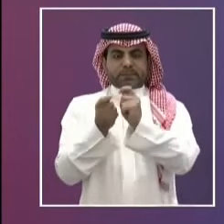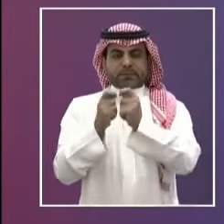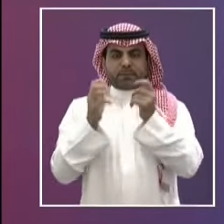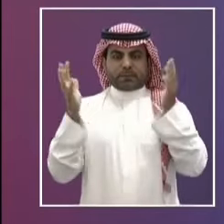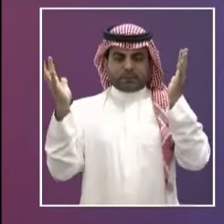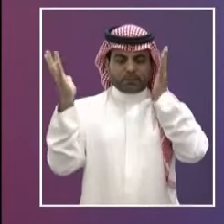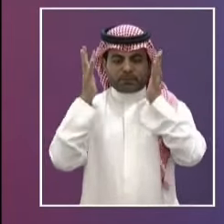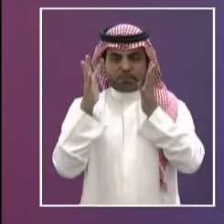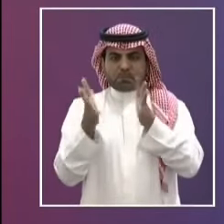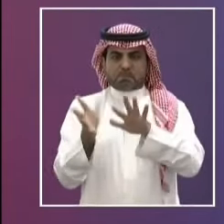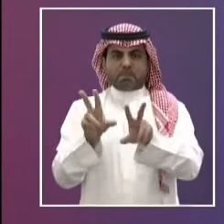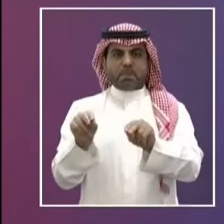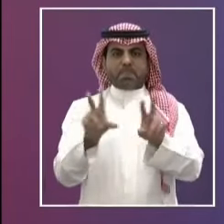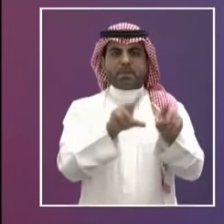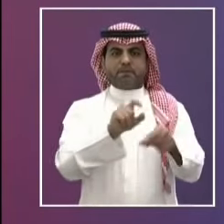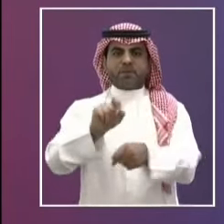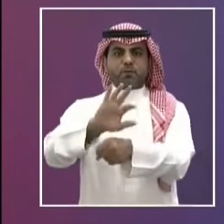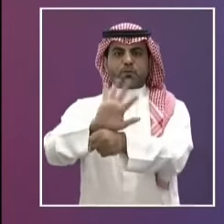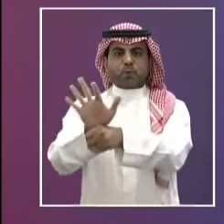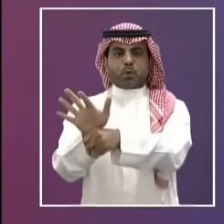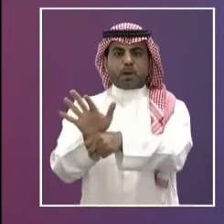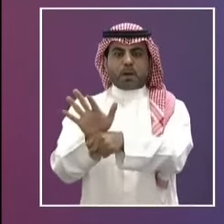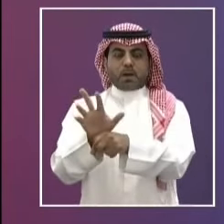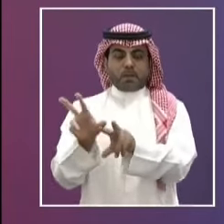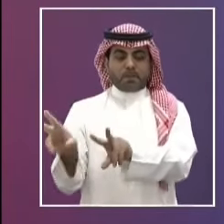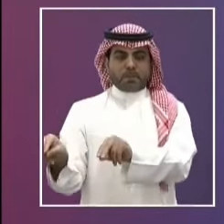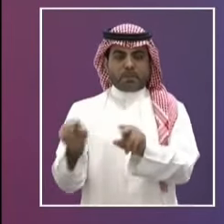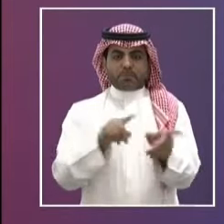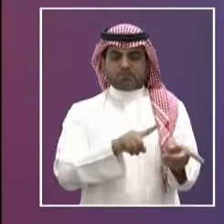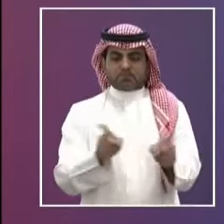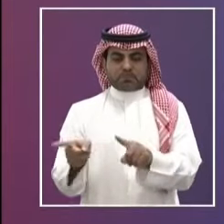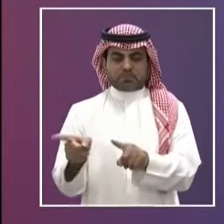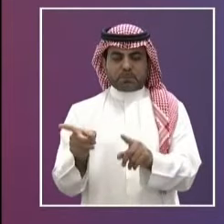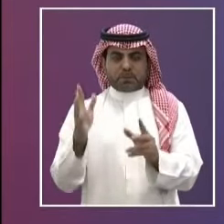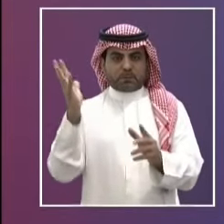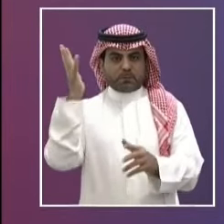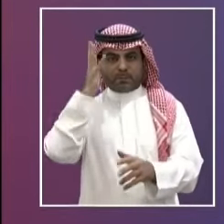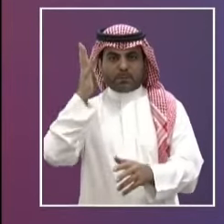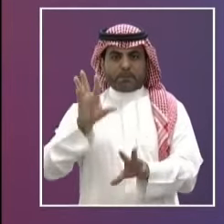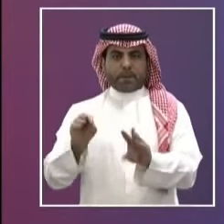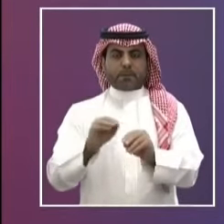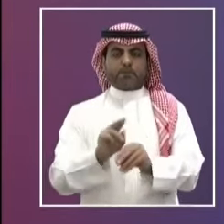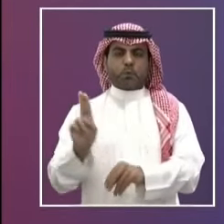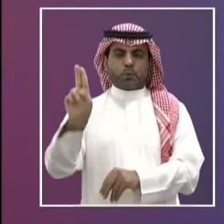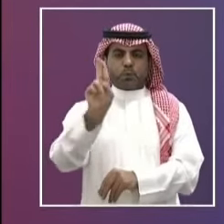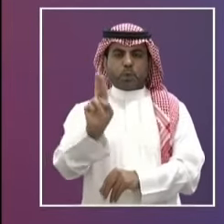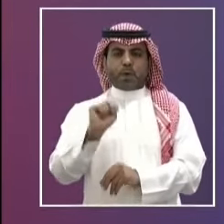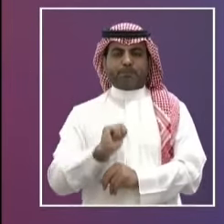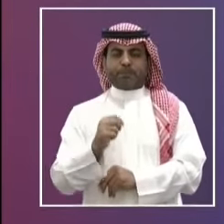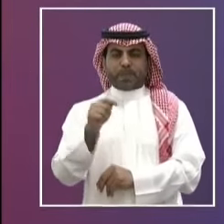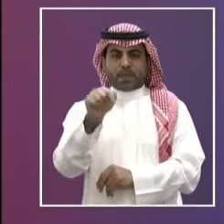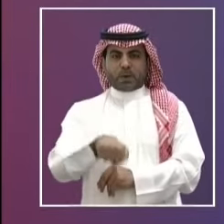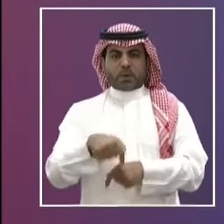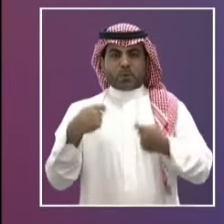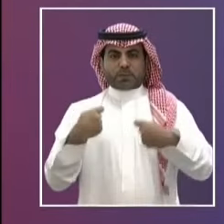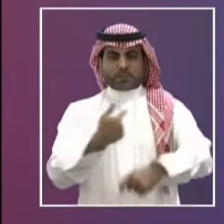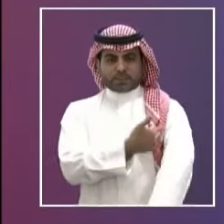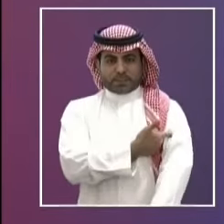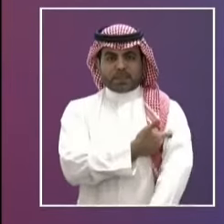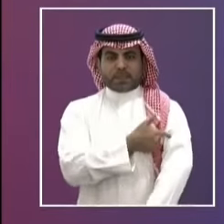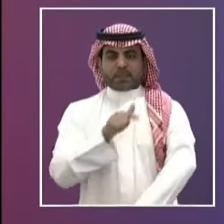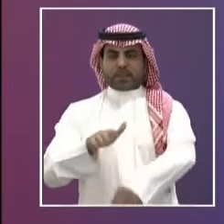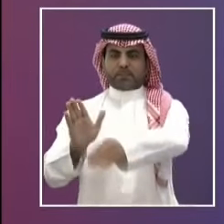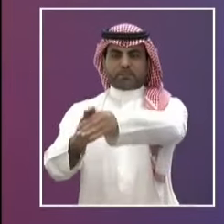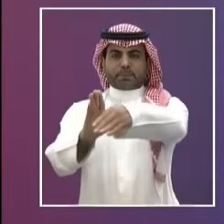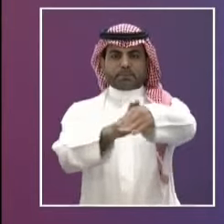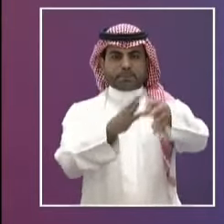المناخية والتي قد تتشابه إلى حد كبير مع أعراض فيروس كورونا الجديد. السؤال مطروح هنا، كيف يمكن لوزارة الصحة طمأنة الناس